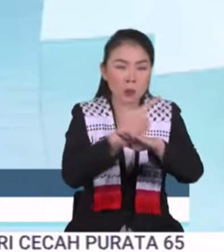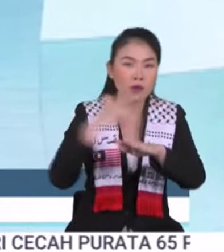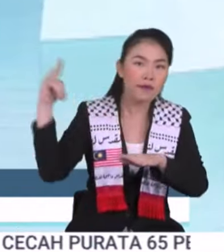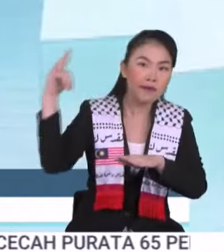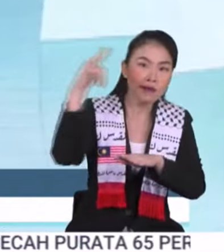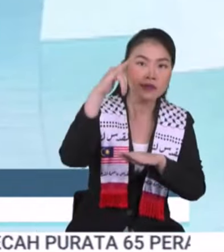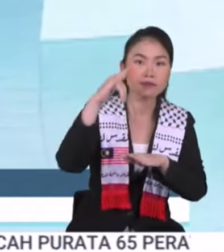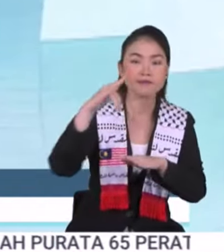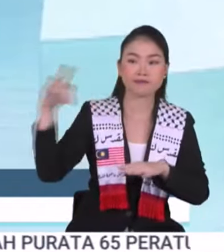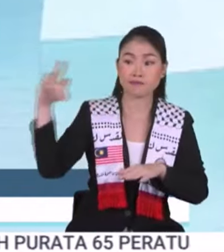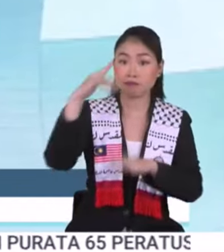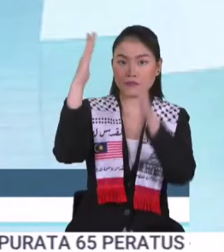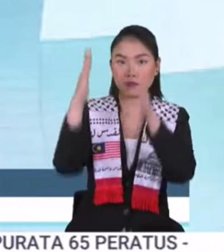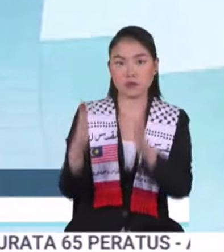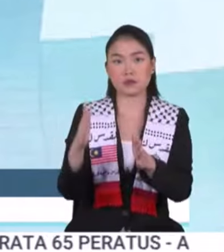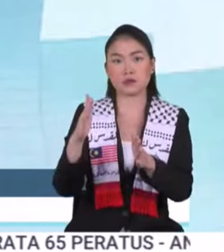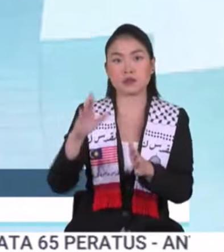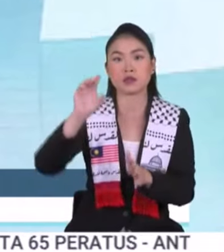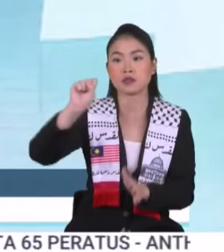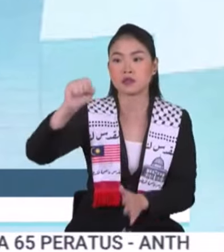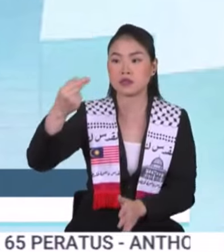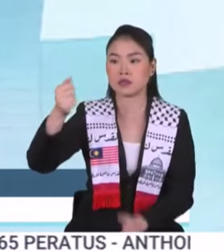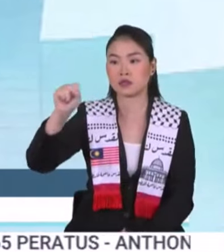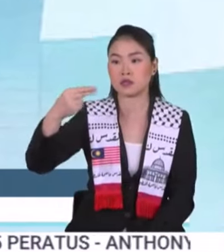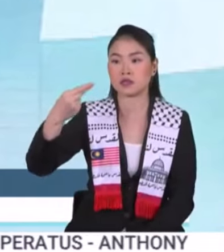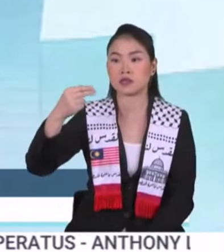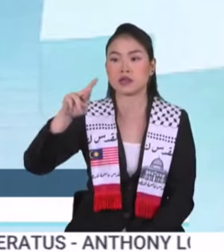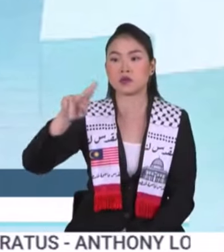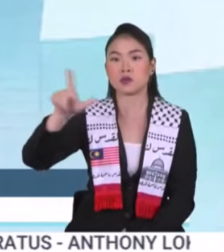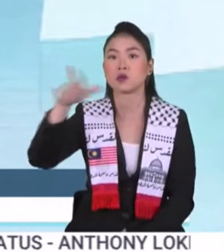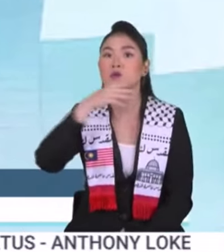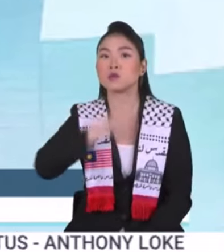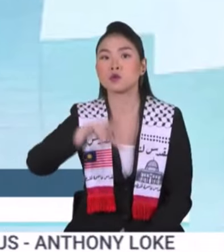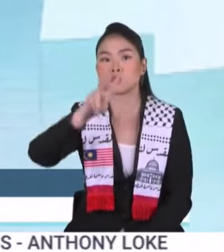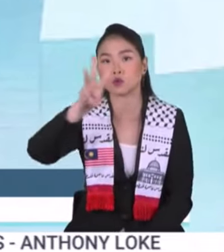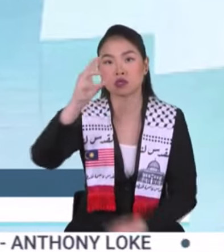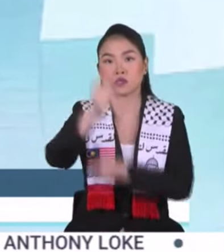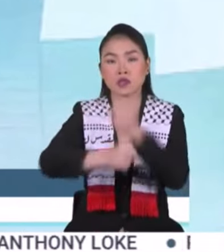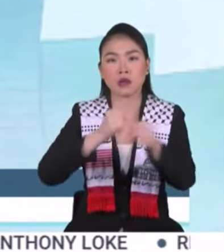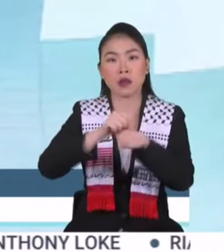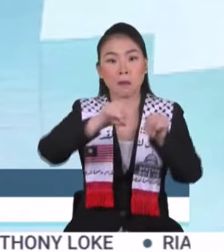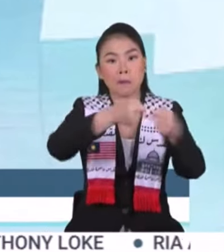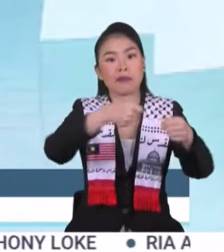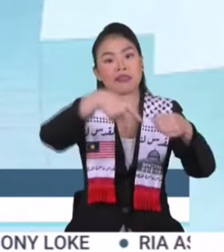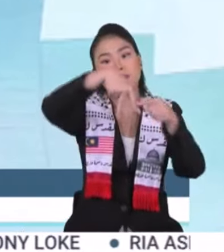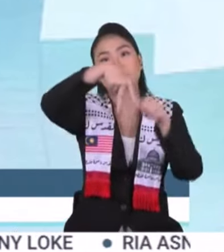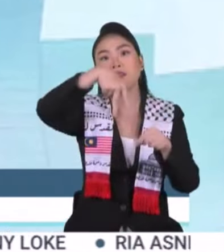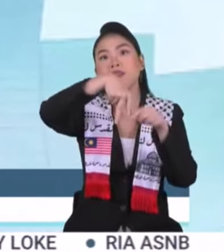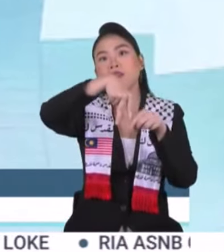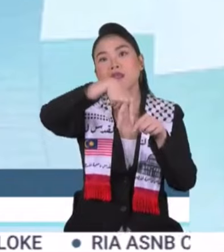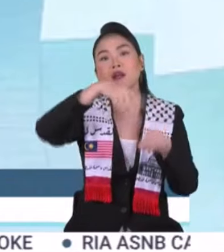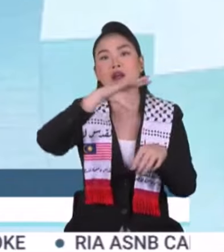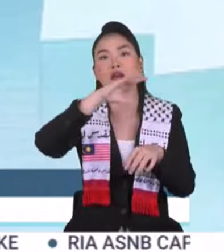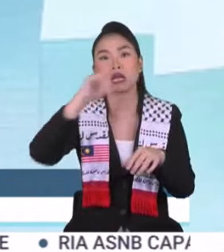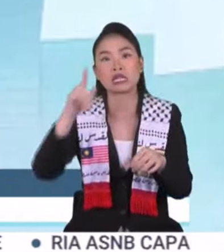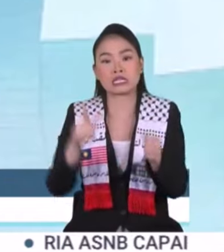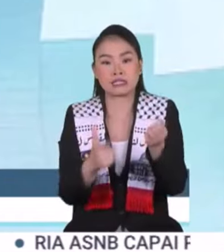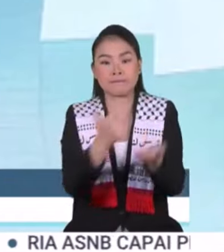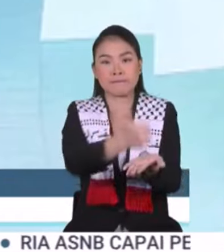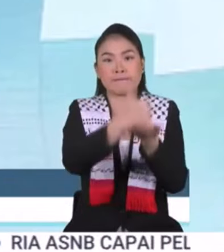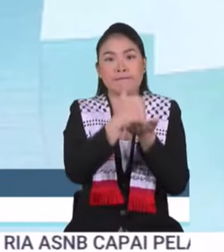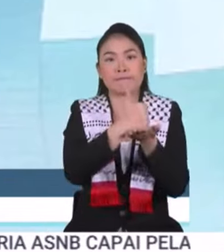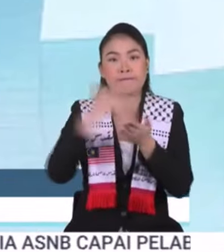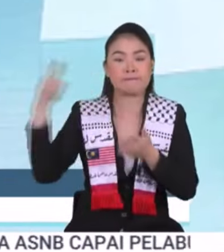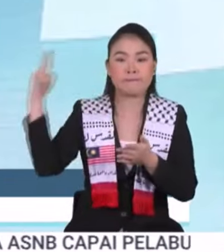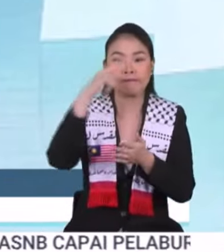Juruterbang pesawat Syahrul Imran Suria, 26 tahun, patah kaki kanan manakala pembantu juruterbang Hoji Ali, 20 tahun,